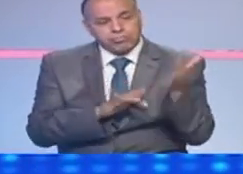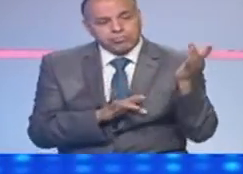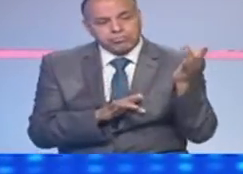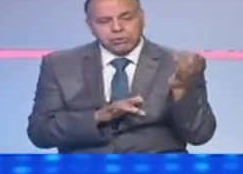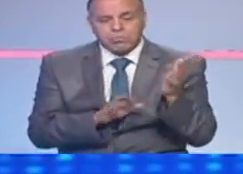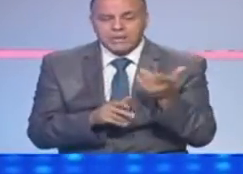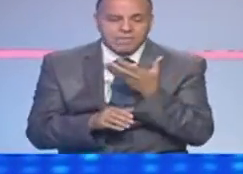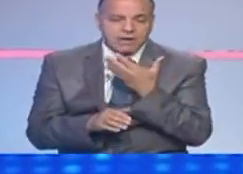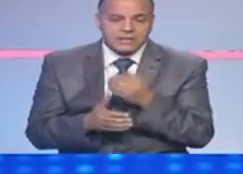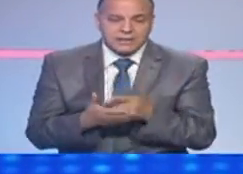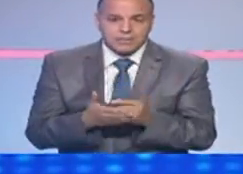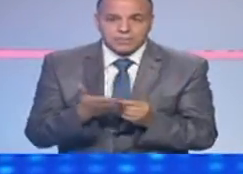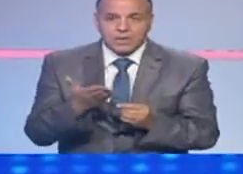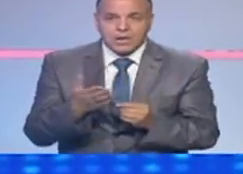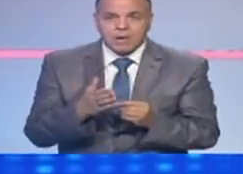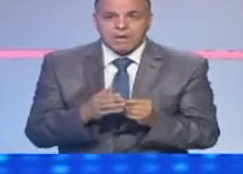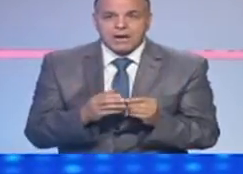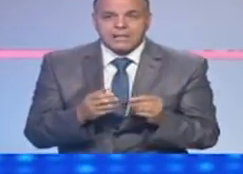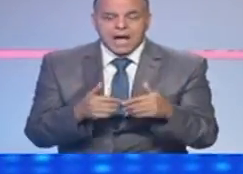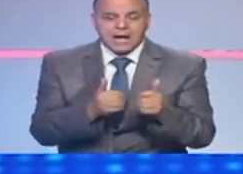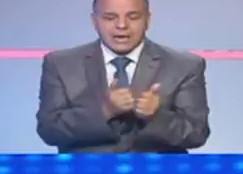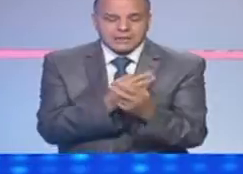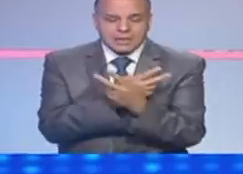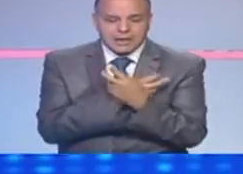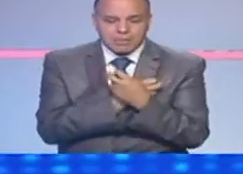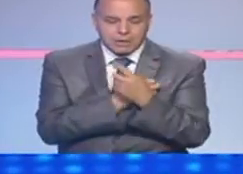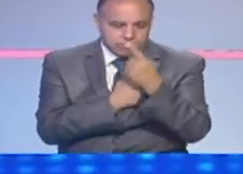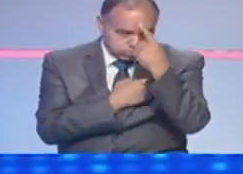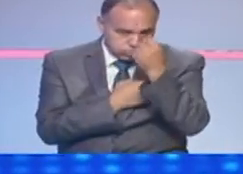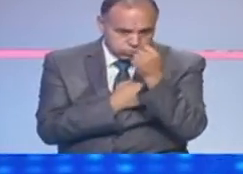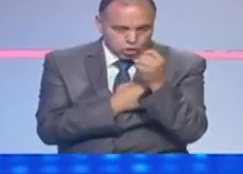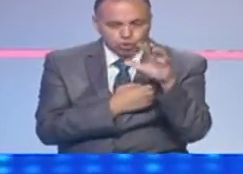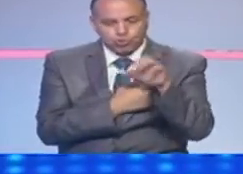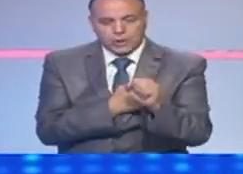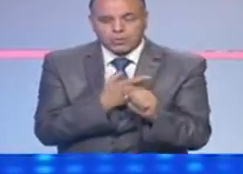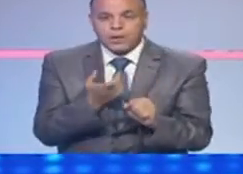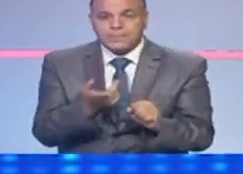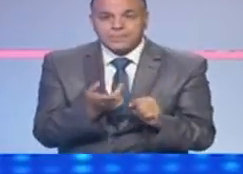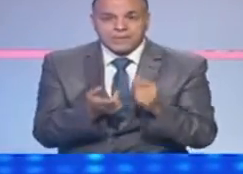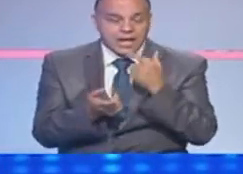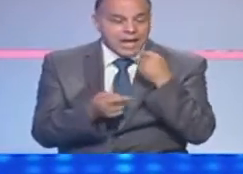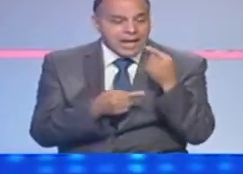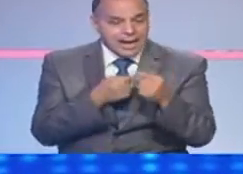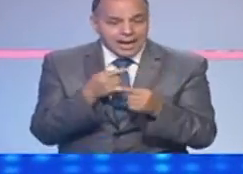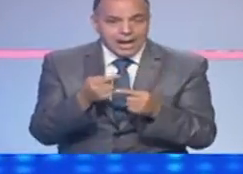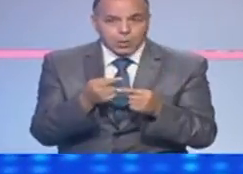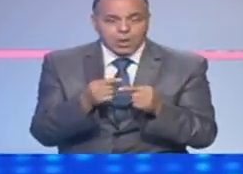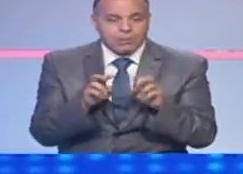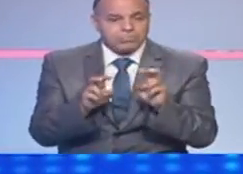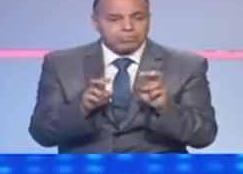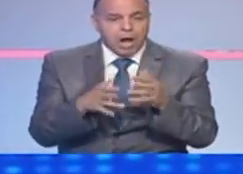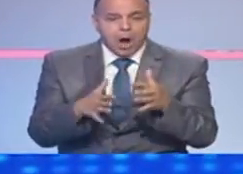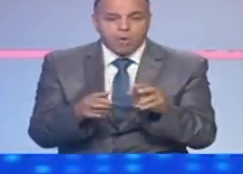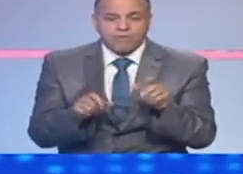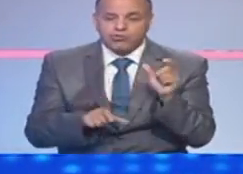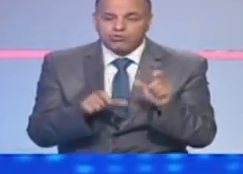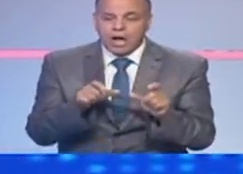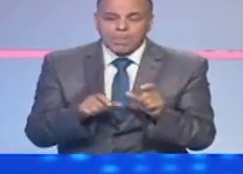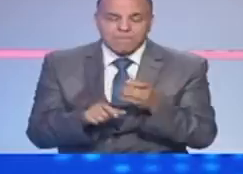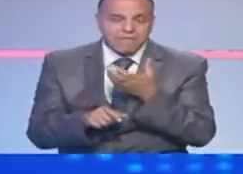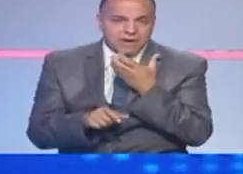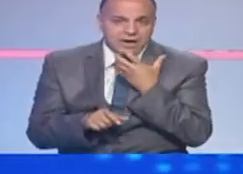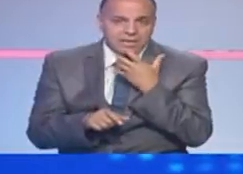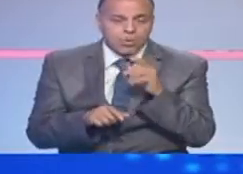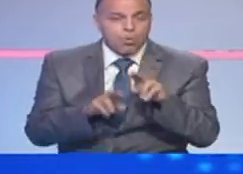البلاد بعد سيطره حركه طالبان المتشدده على السلطه وفي خطوه للحد من مخاوف الشعب الافغاني